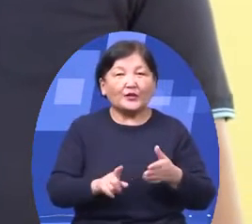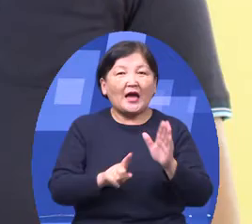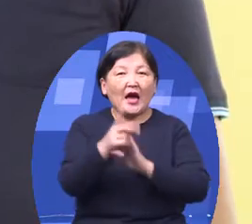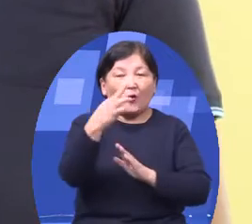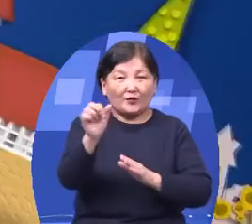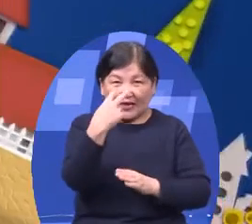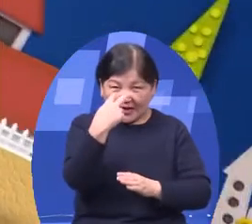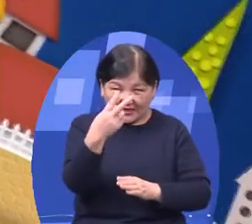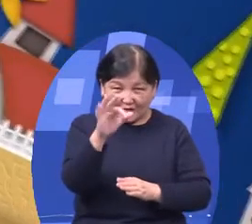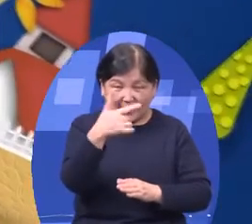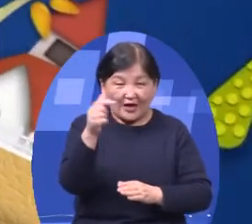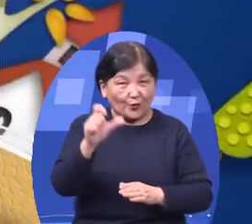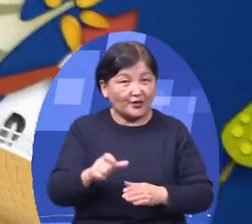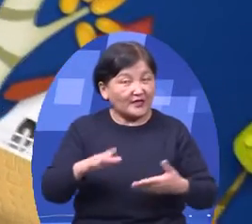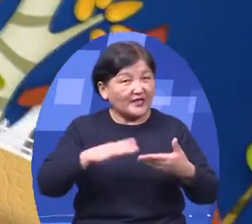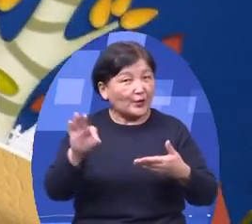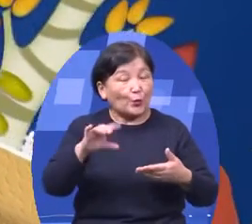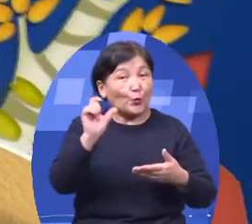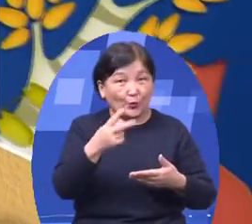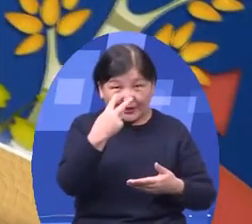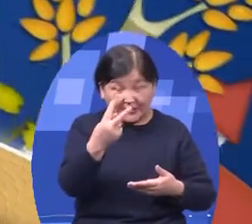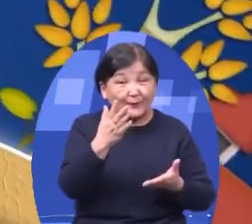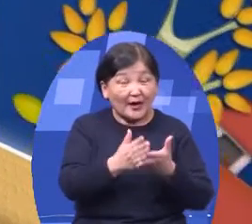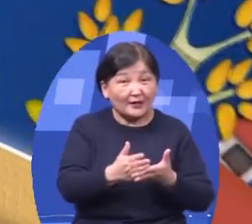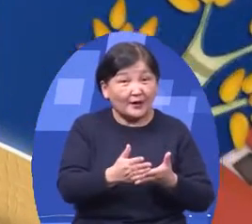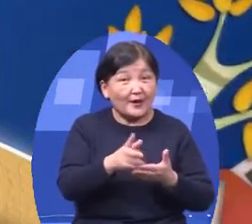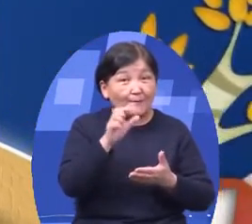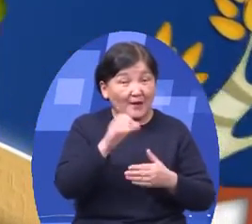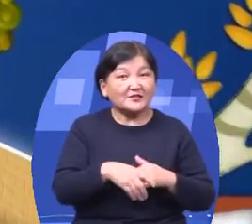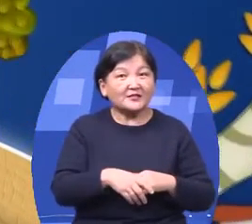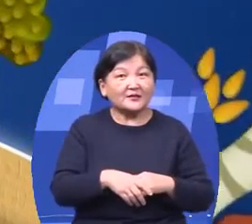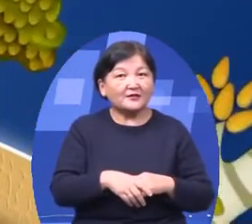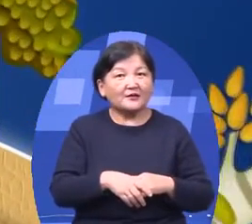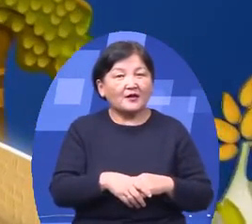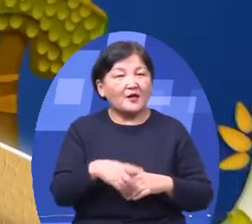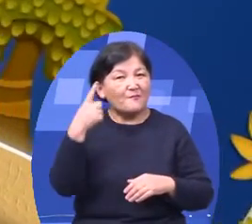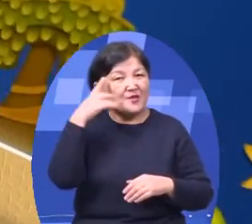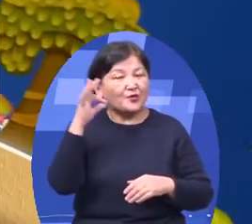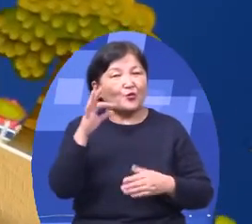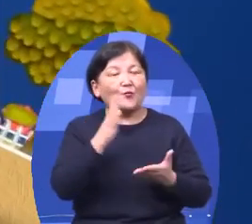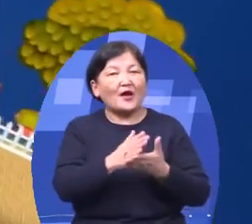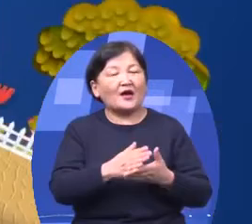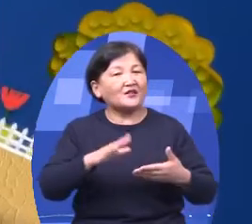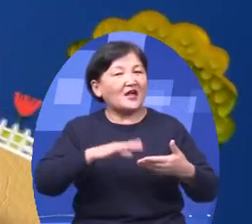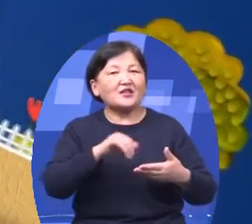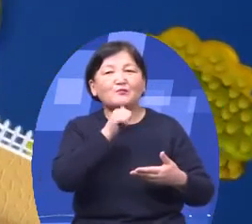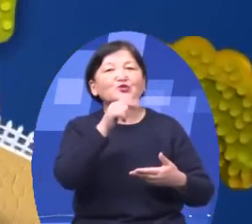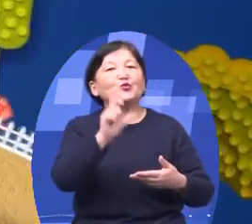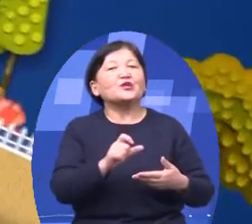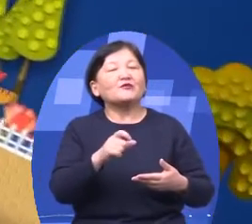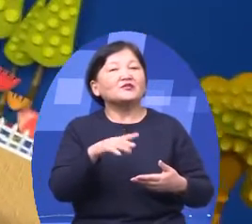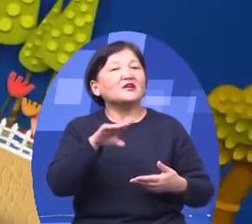анх удаагаа харж байгаа хүнийг танихгүй хүн гэдэг байх нь. Бас мэдгүй байгаа танил биш